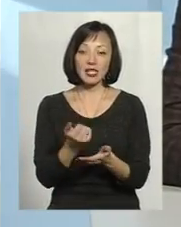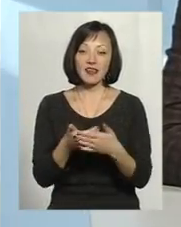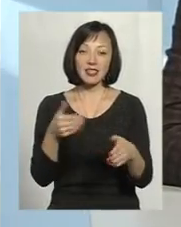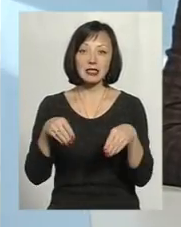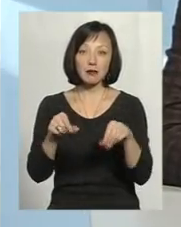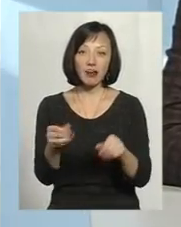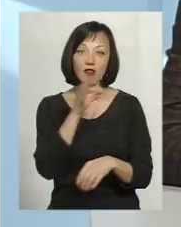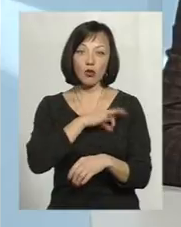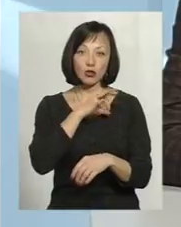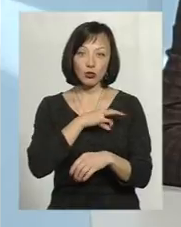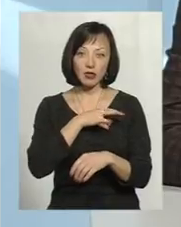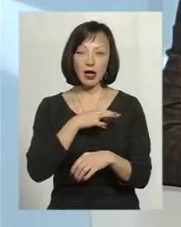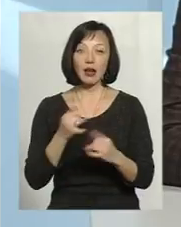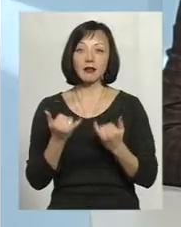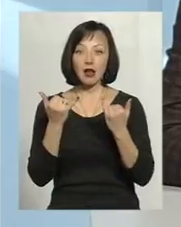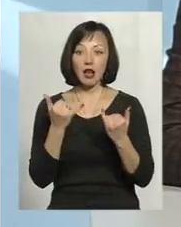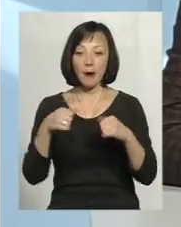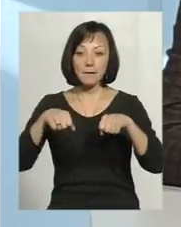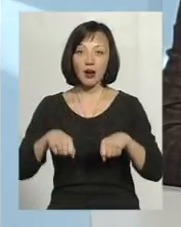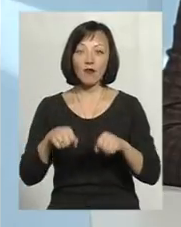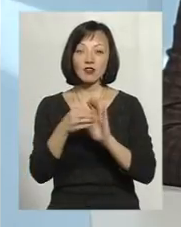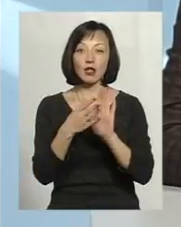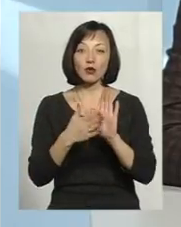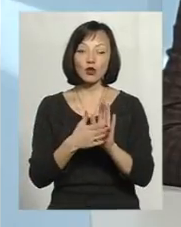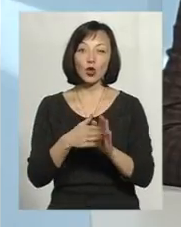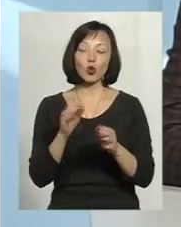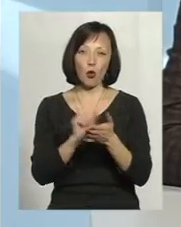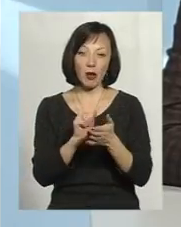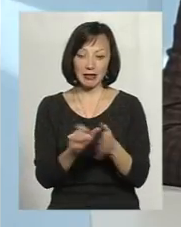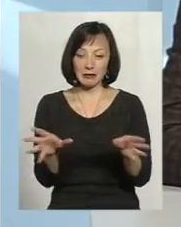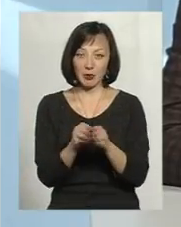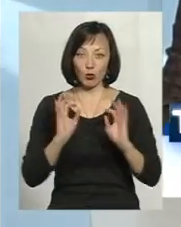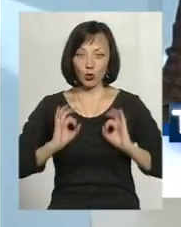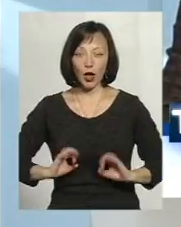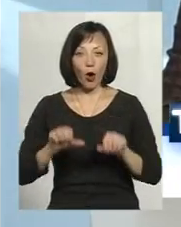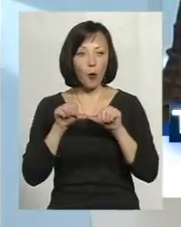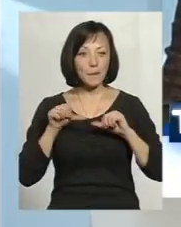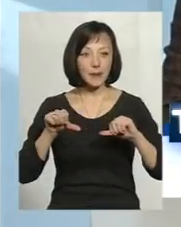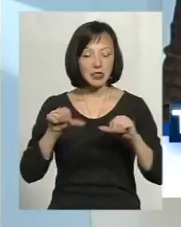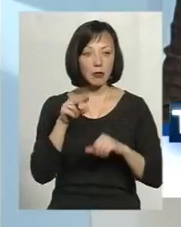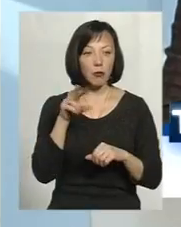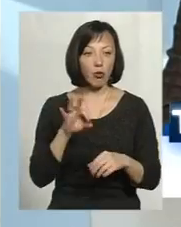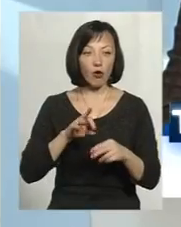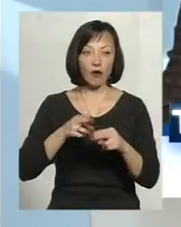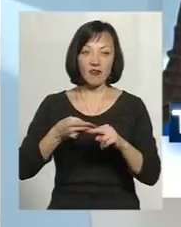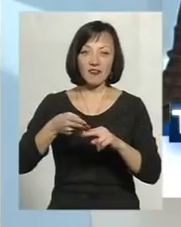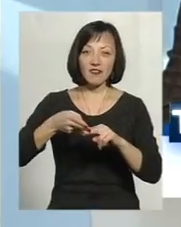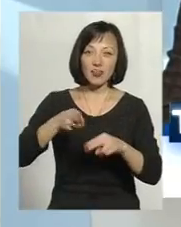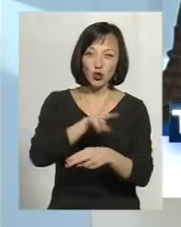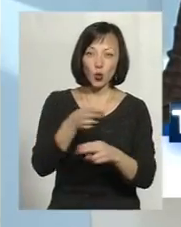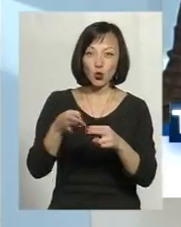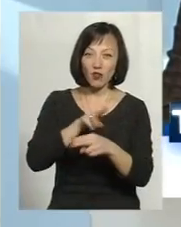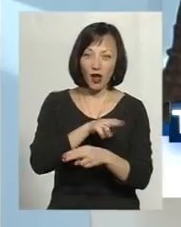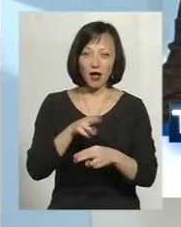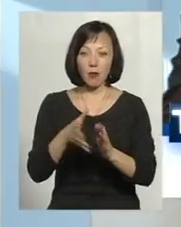яка використовувалась від правостановлюючих документів. Це теж наша спільна робота з прокуратурою. Комісія по відшкодуваннях, позова від нас